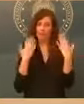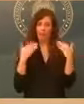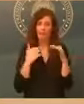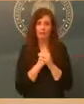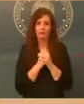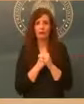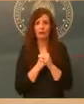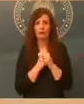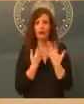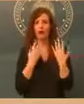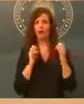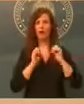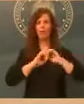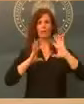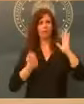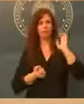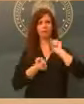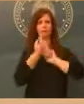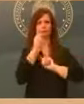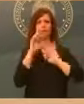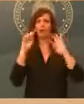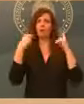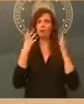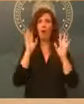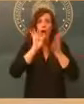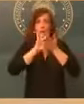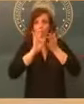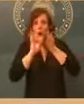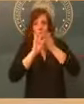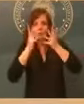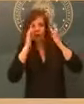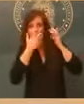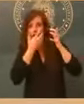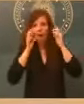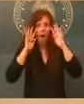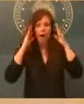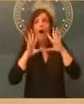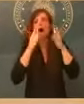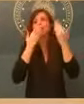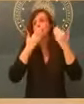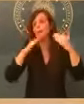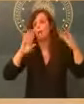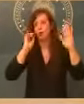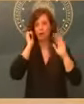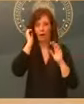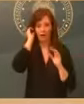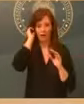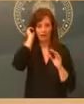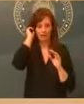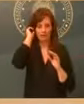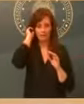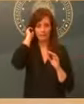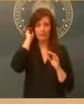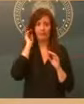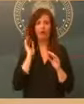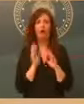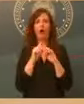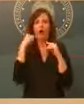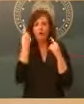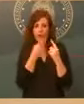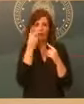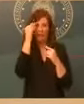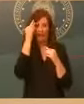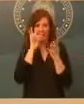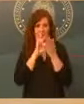scuola è diventato un tema centrale benvenga in tutto il paese su tutti i media benvenga questo e quindi vorrei approfittare di questa